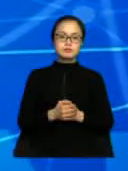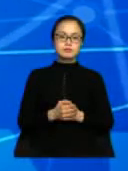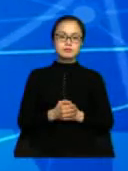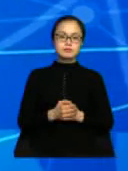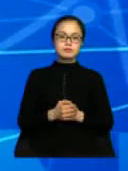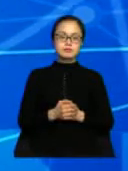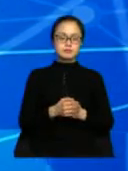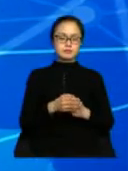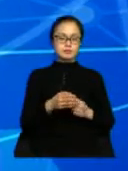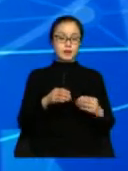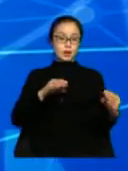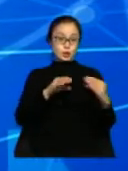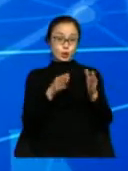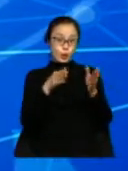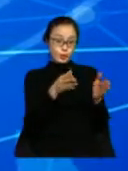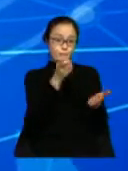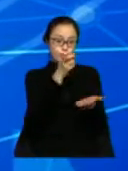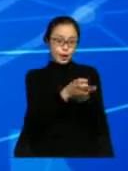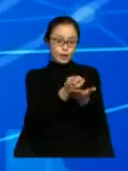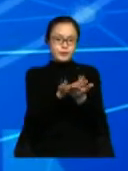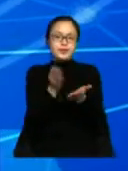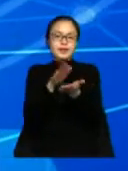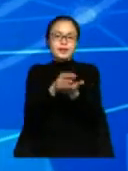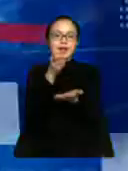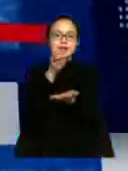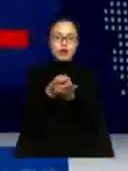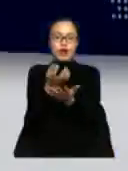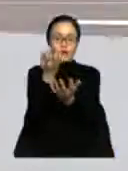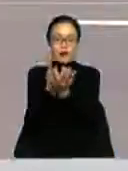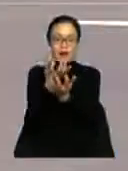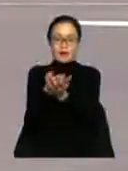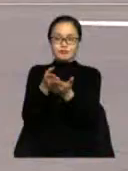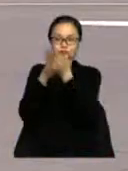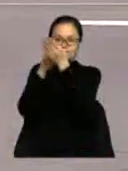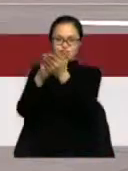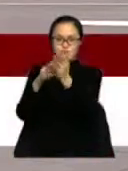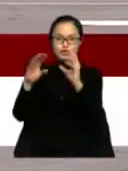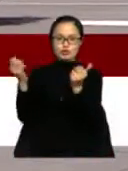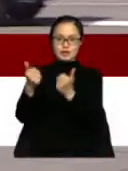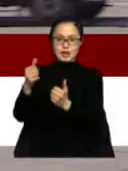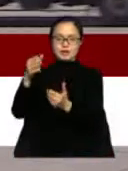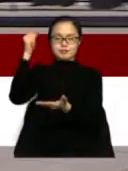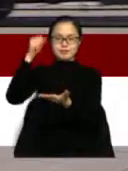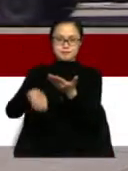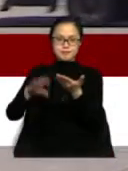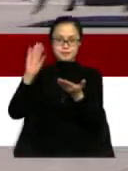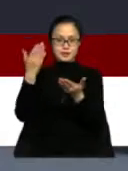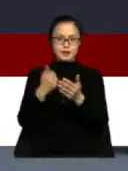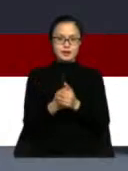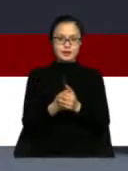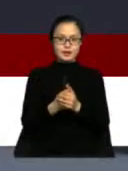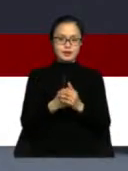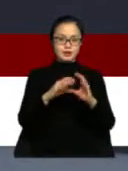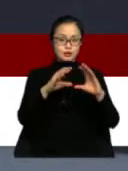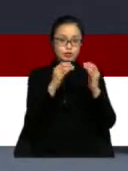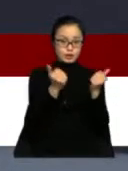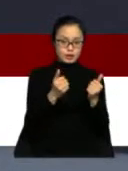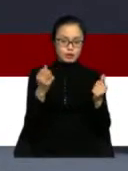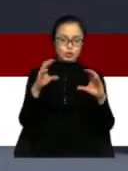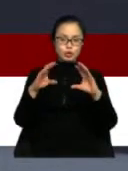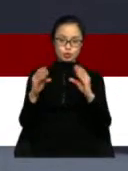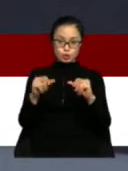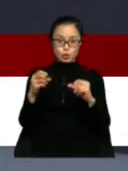유료 도로법 개정안 이 지난 15일 국회 상임위원회를 통과했습니다 국회와 국토교통부는 더불어